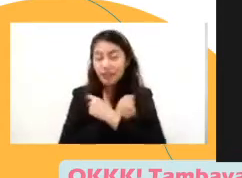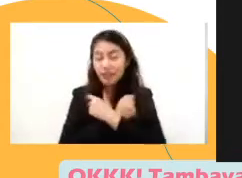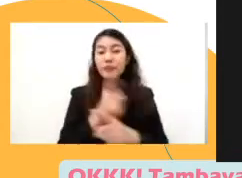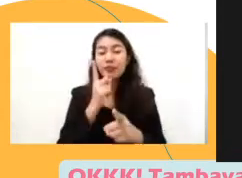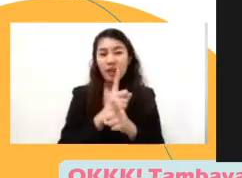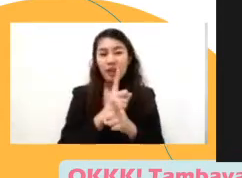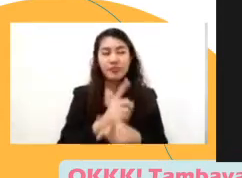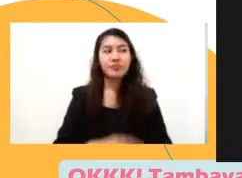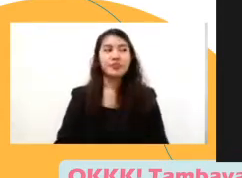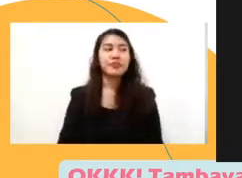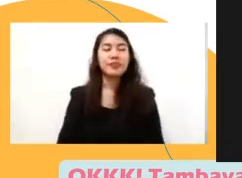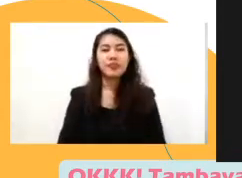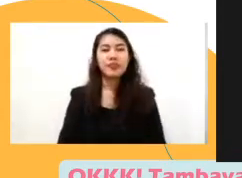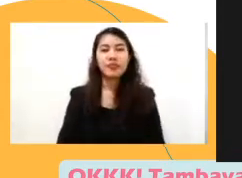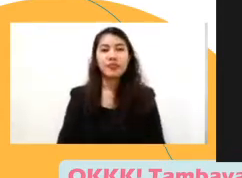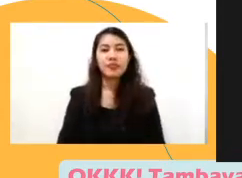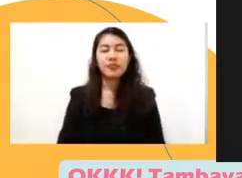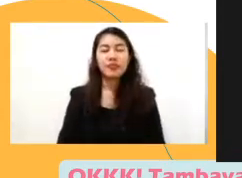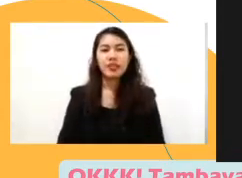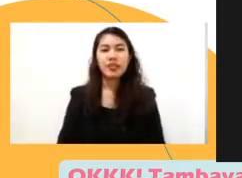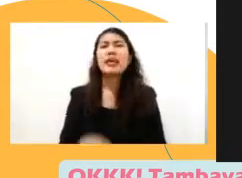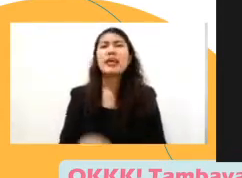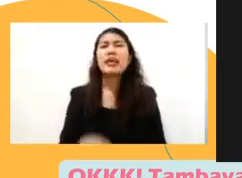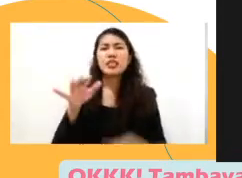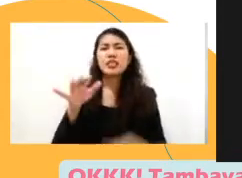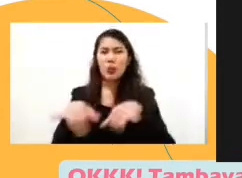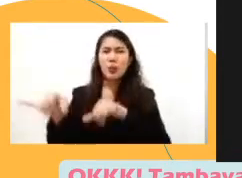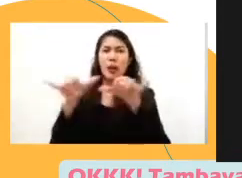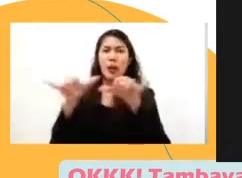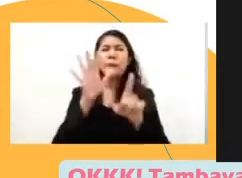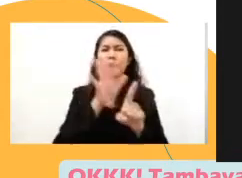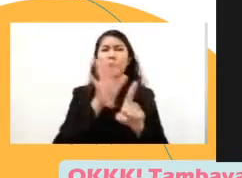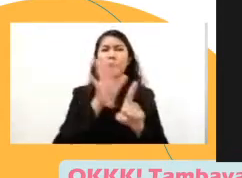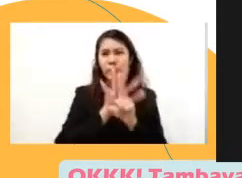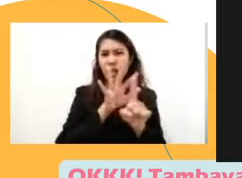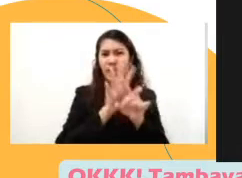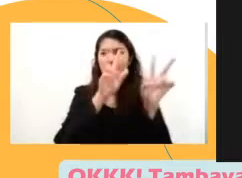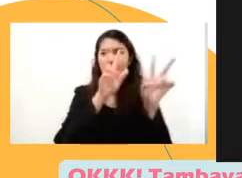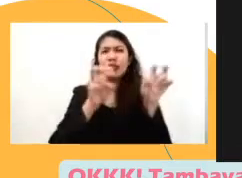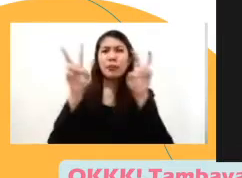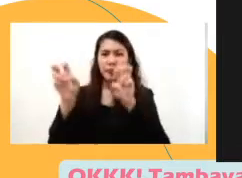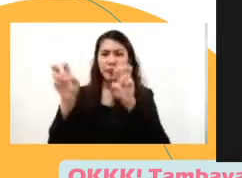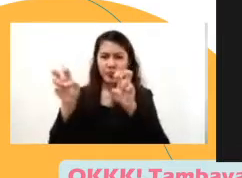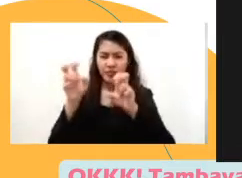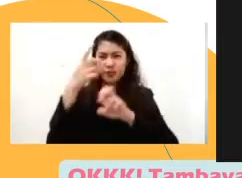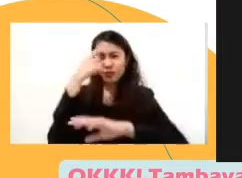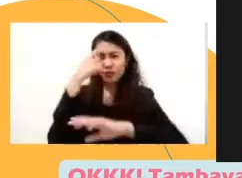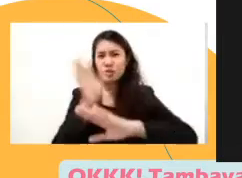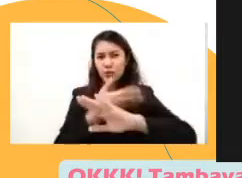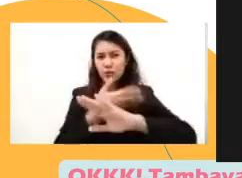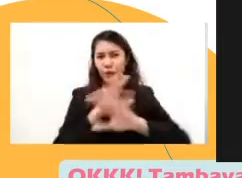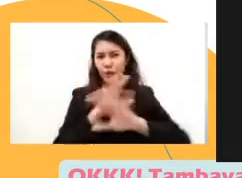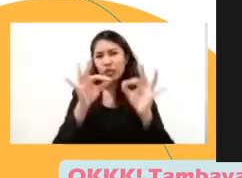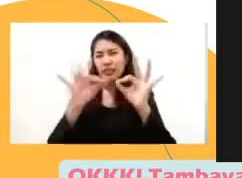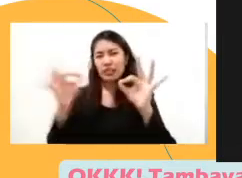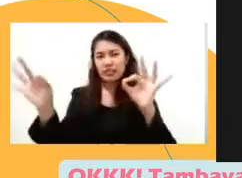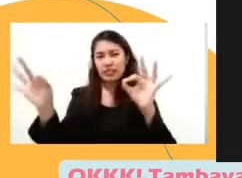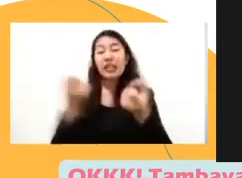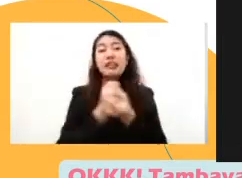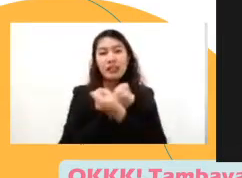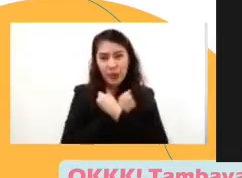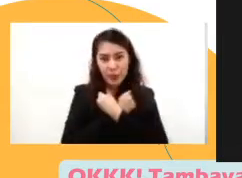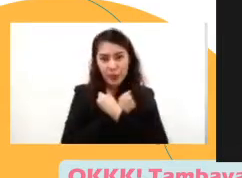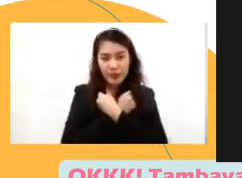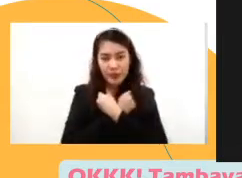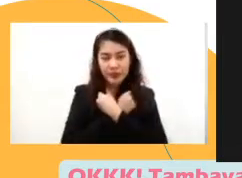I think this is the most common topic. Lyric or topic ng isang kanta, ng lyrics ng kanta, pagmamahal. Hindi